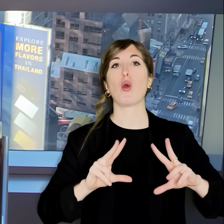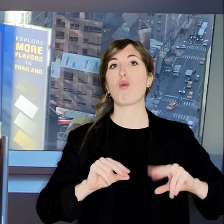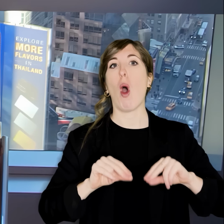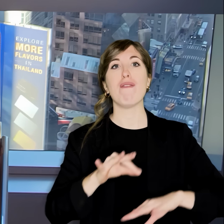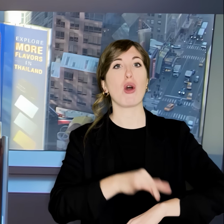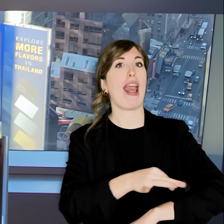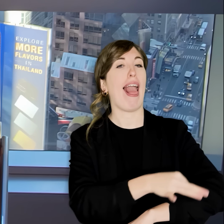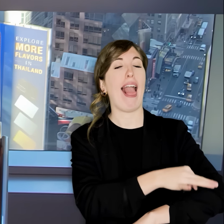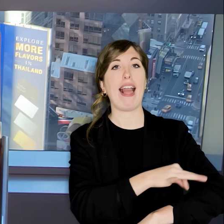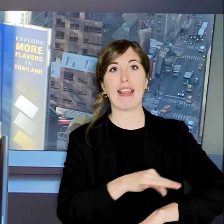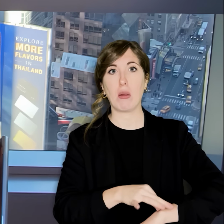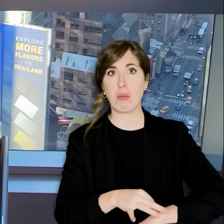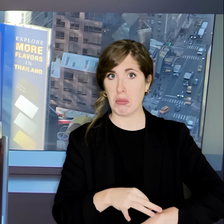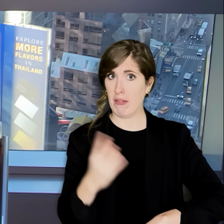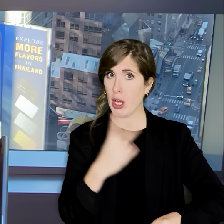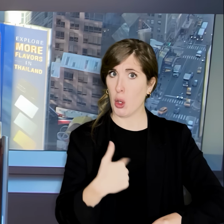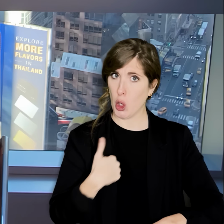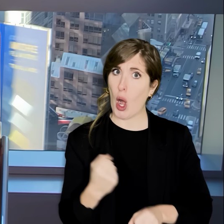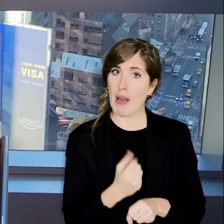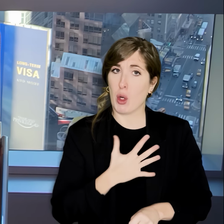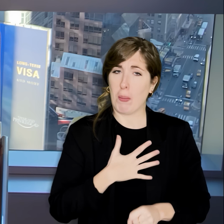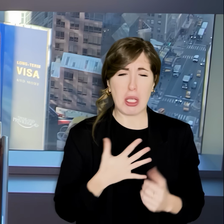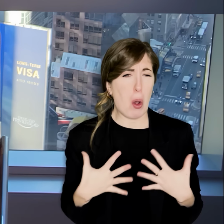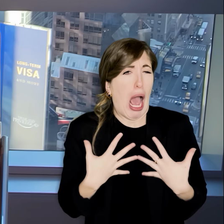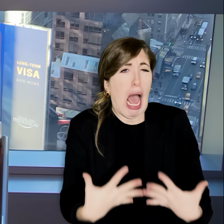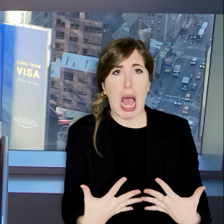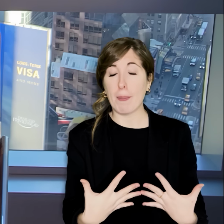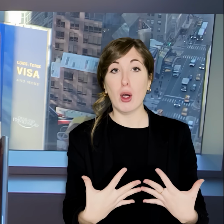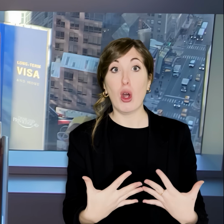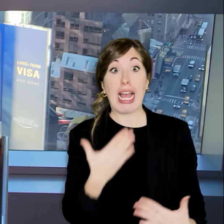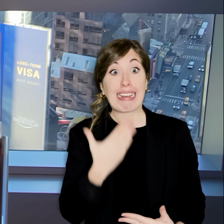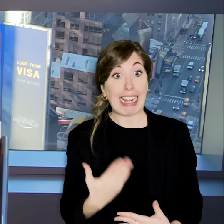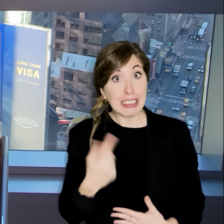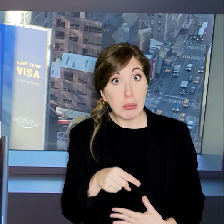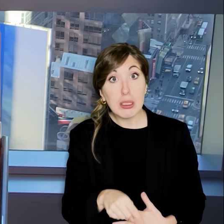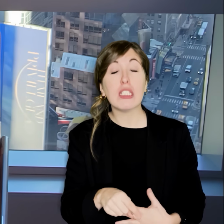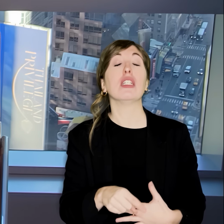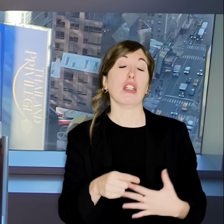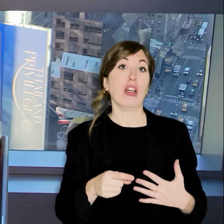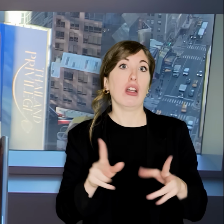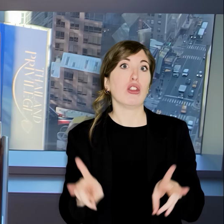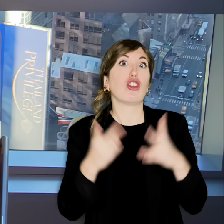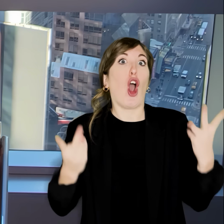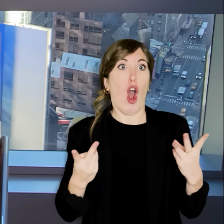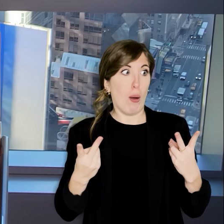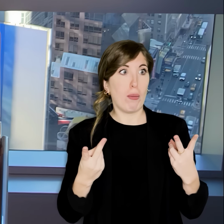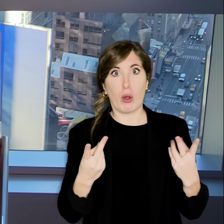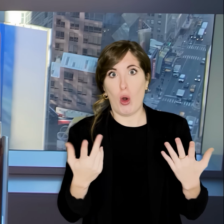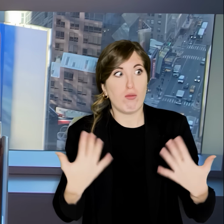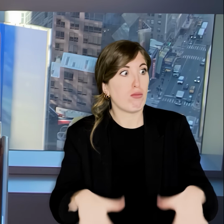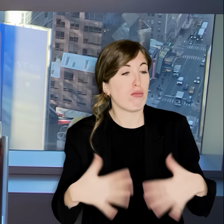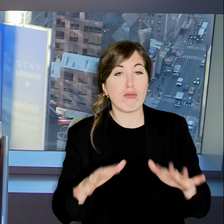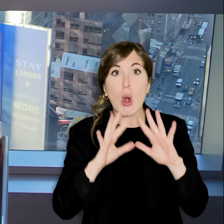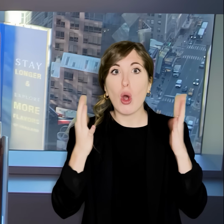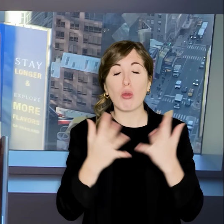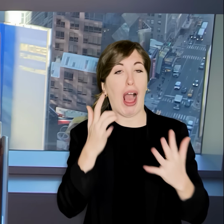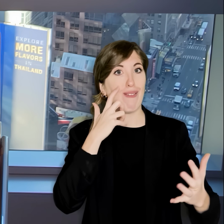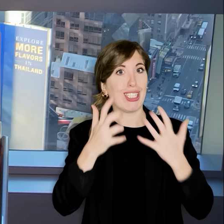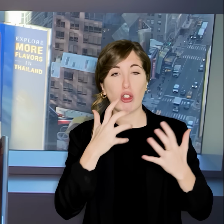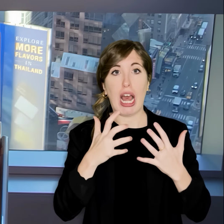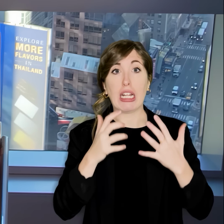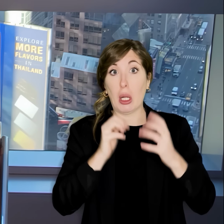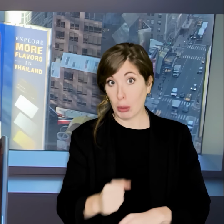mondo dico la verità Io amo il mio lavoro un mondo affascinante perché perché vedevamo una sorta di Se mi passa il